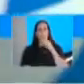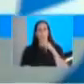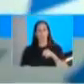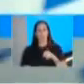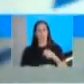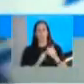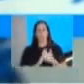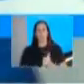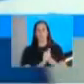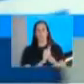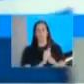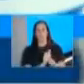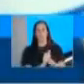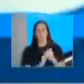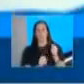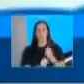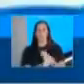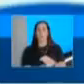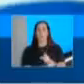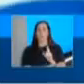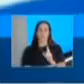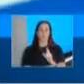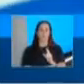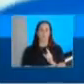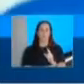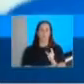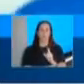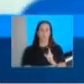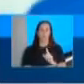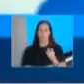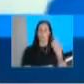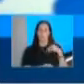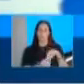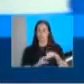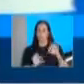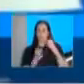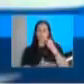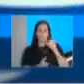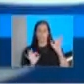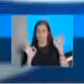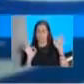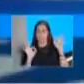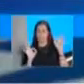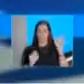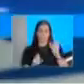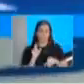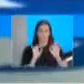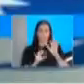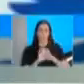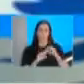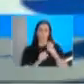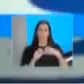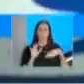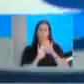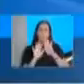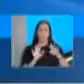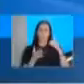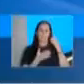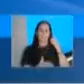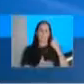ברשות הם אלה שמובילות את מפעילות את התחום הזה, אבל לא התלווה לזה משאבים, לא תקציבים, לא כוח אדם, רק חוקקו את